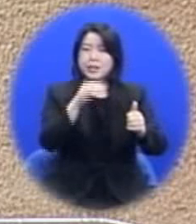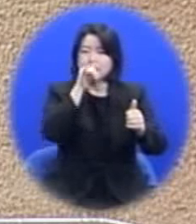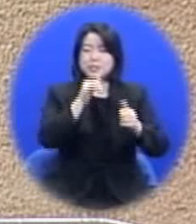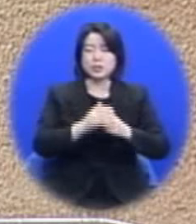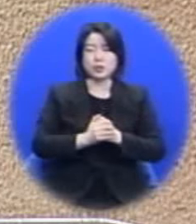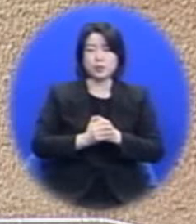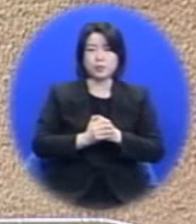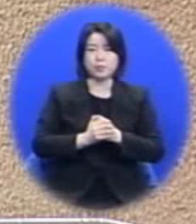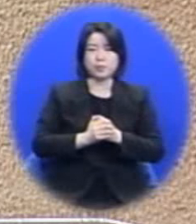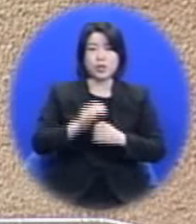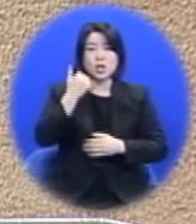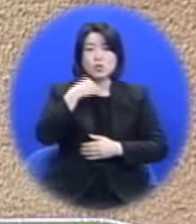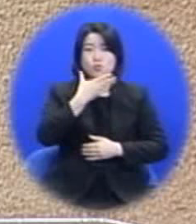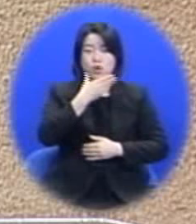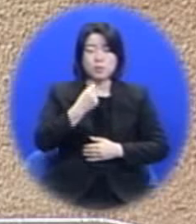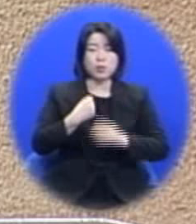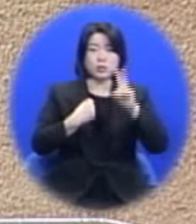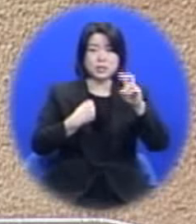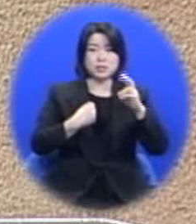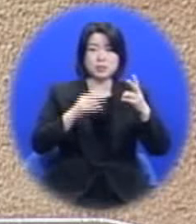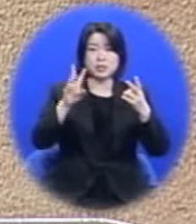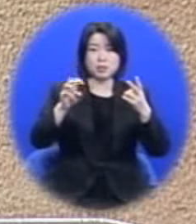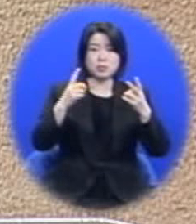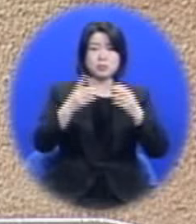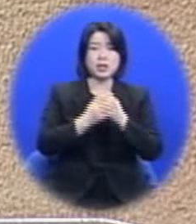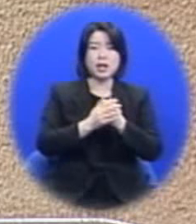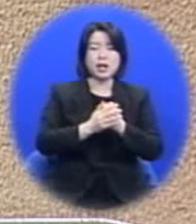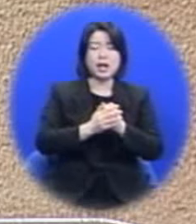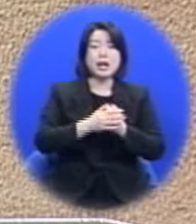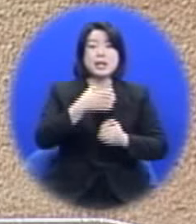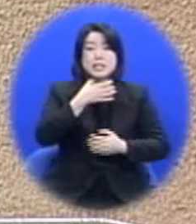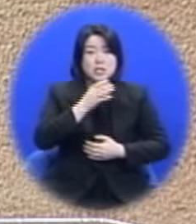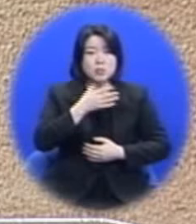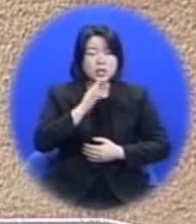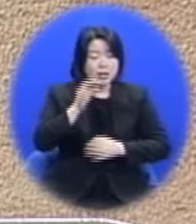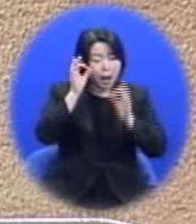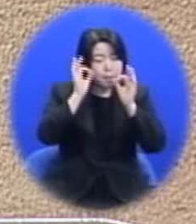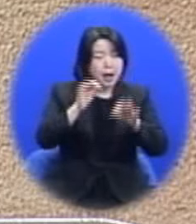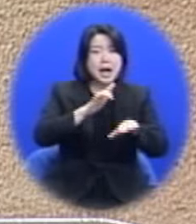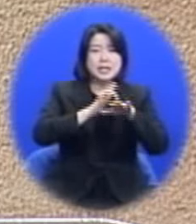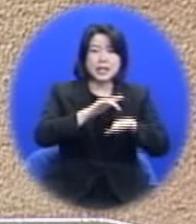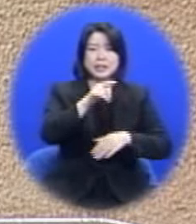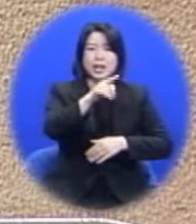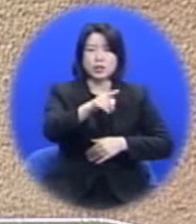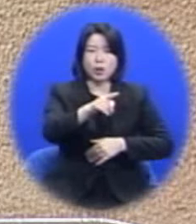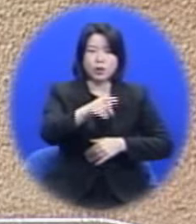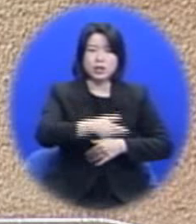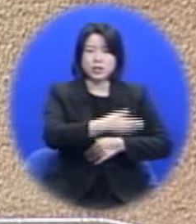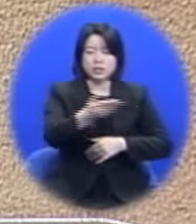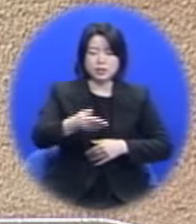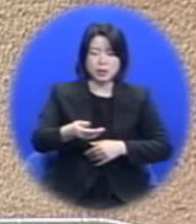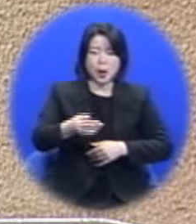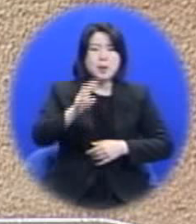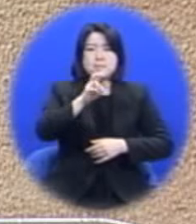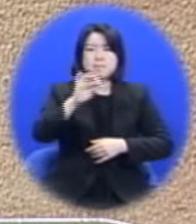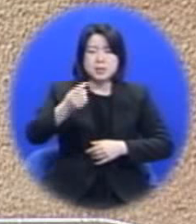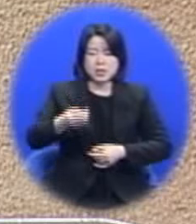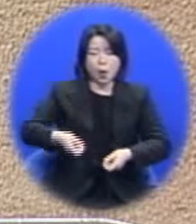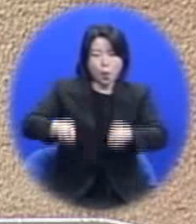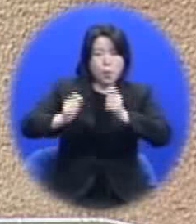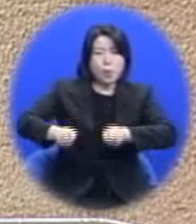누가복음 22장 31절에 시몬아 시몬아 보라 사탄이 너를 너희를 밀까부르듯 하려고 요구하였으나